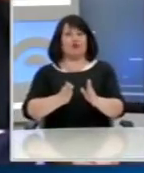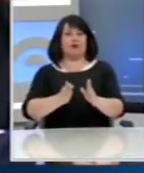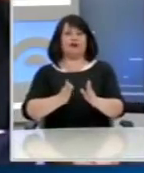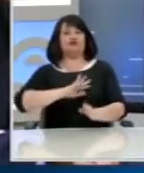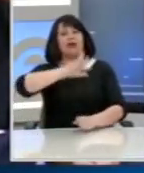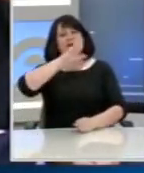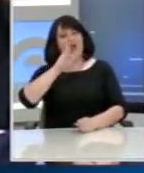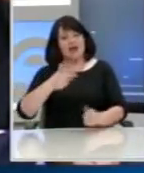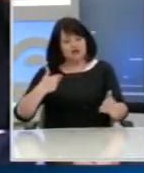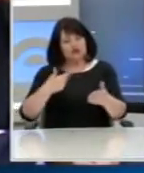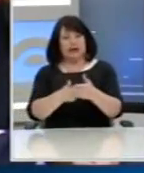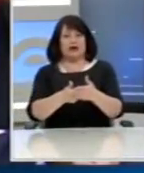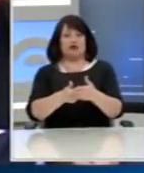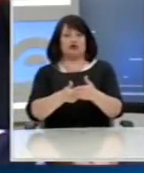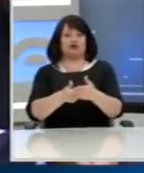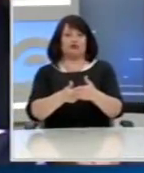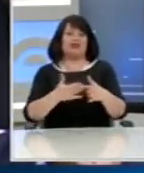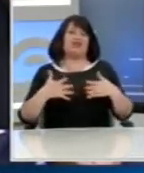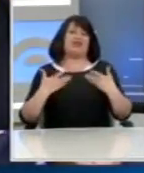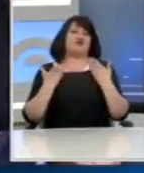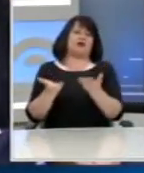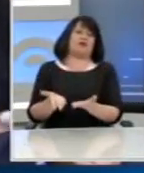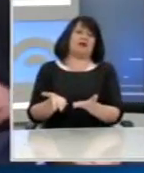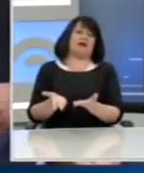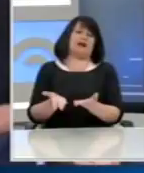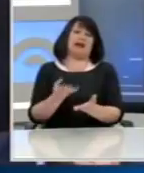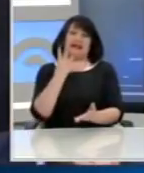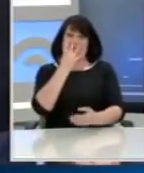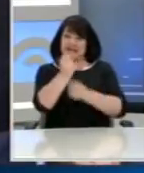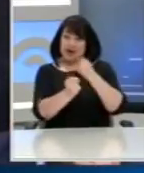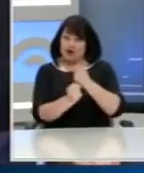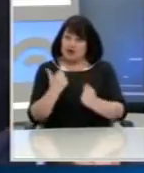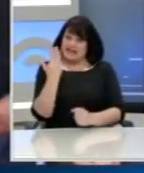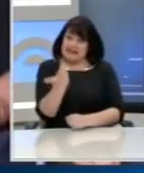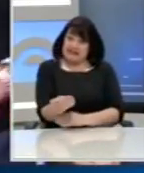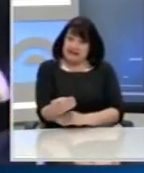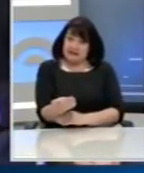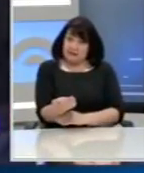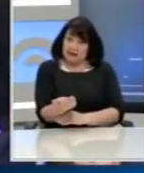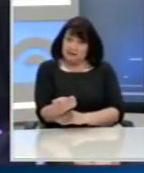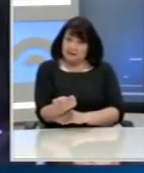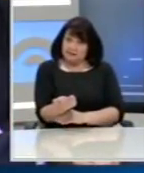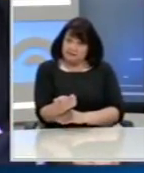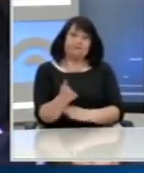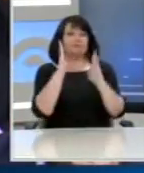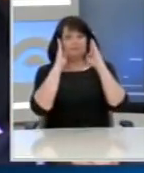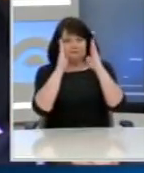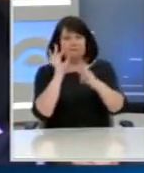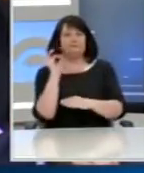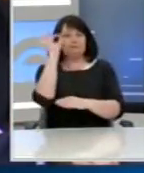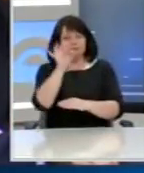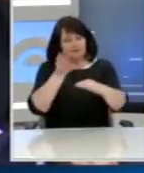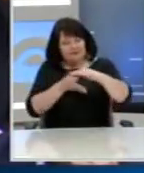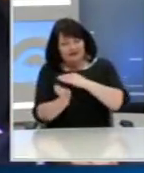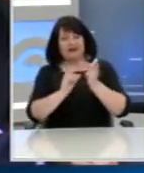μέχρι το τέλος. Δεν σας κάνουμε τη χάρη. Διεκδικήσαμε εντολή τετραετίας με κύριο στόχο να βγάλουμε τη